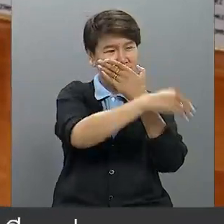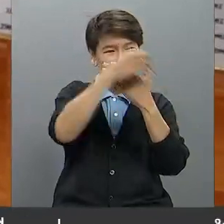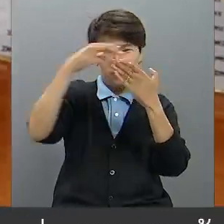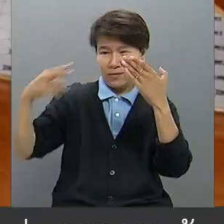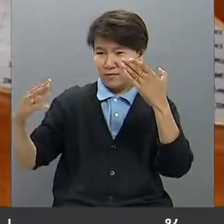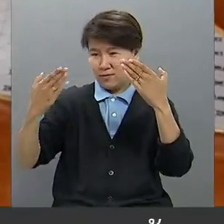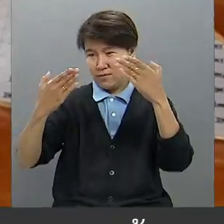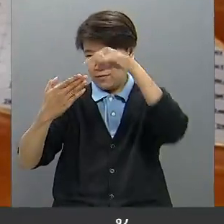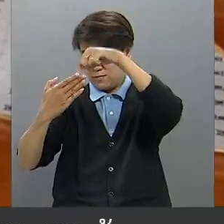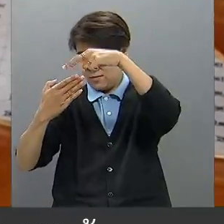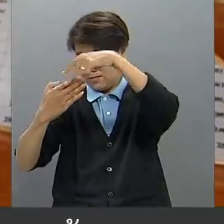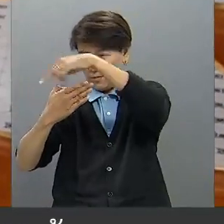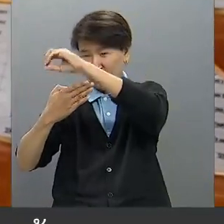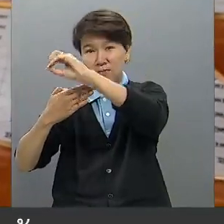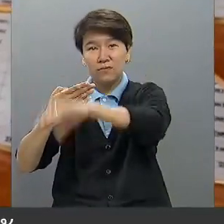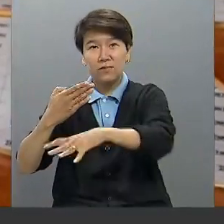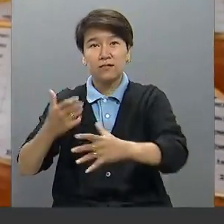เสร็จแล้วครับ